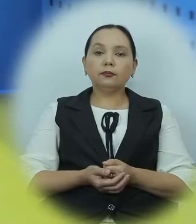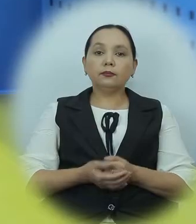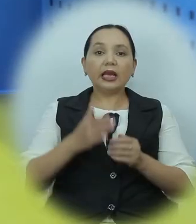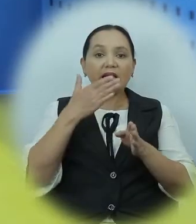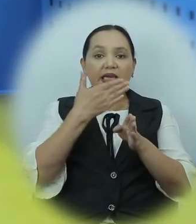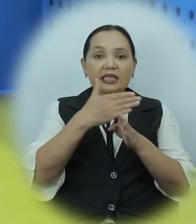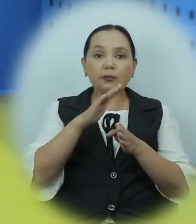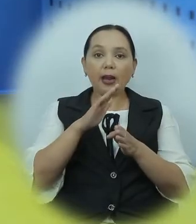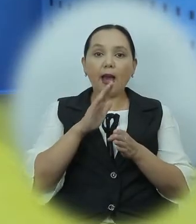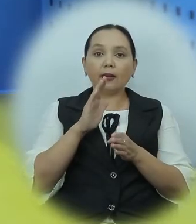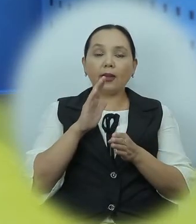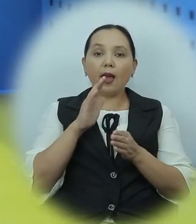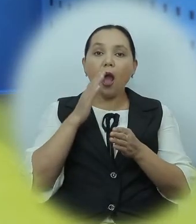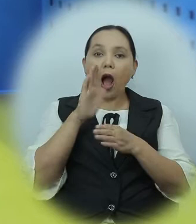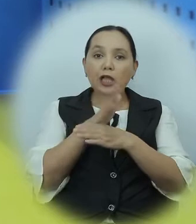Qismlarga ajratdik.